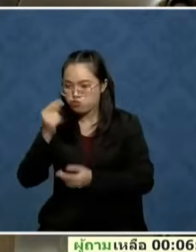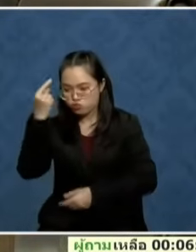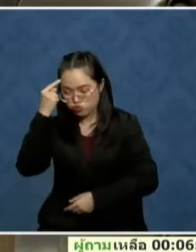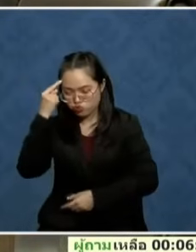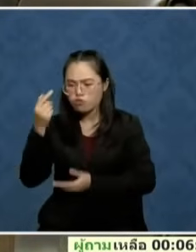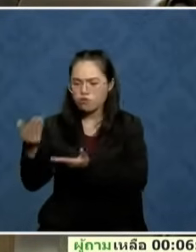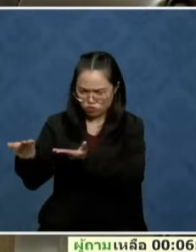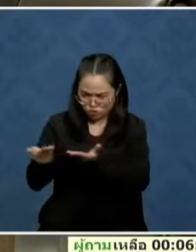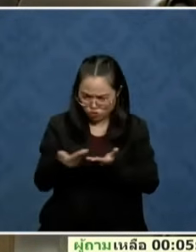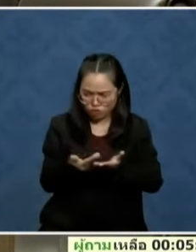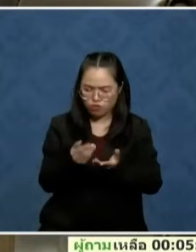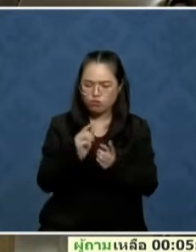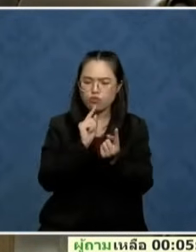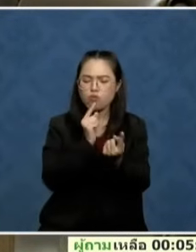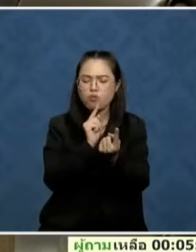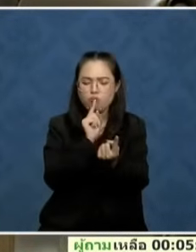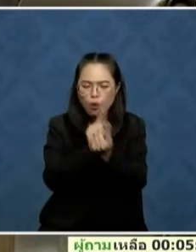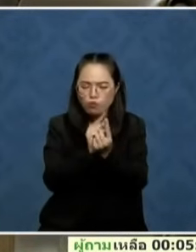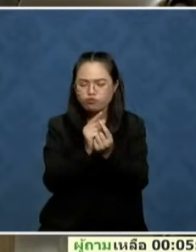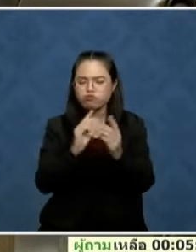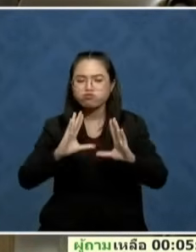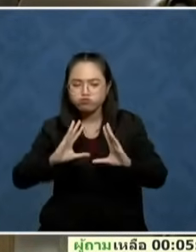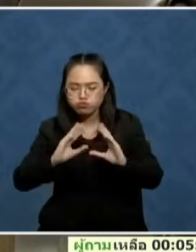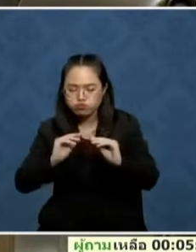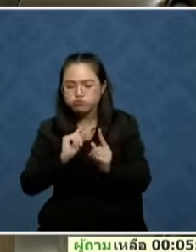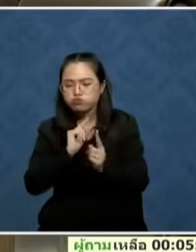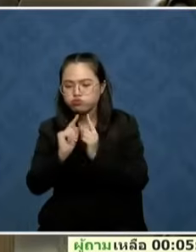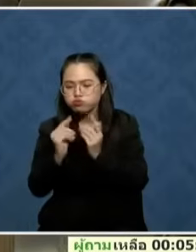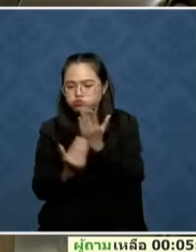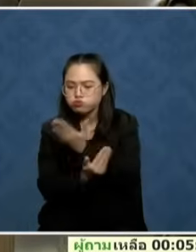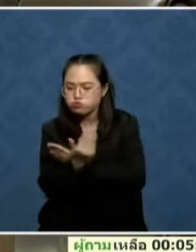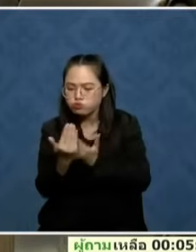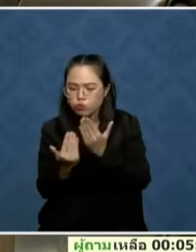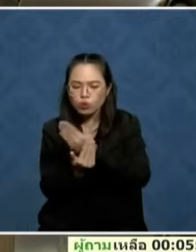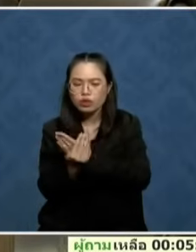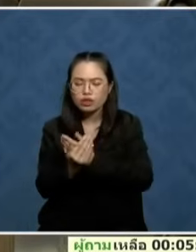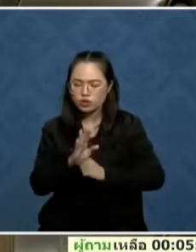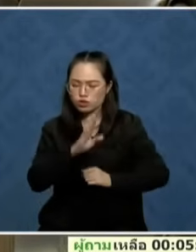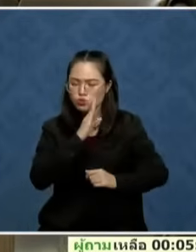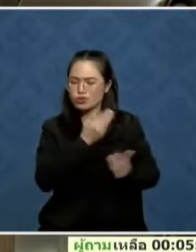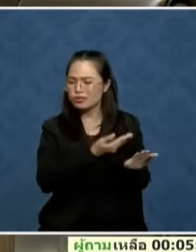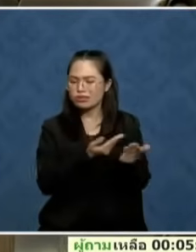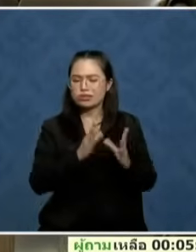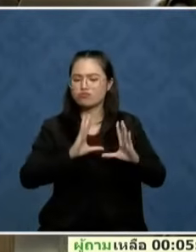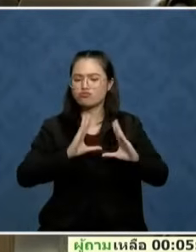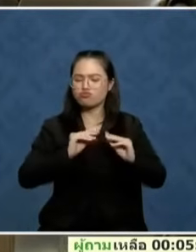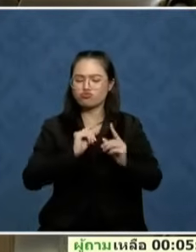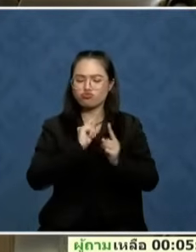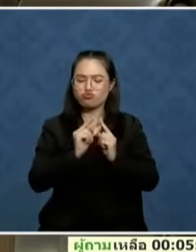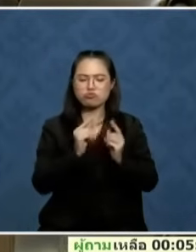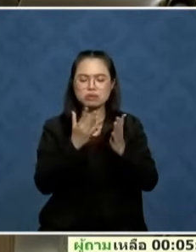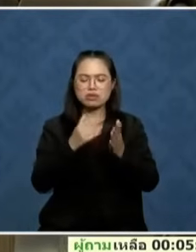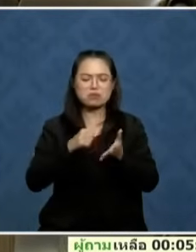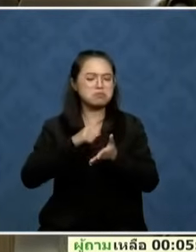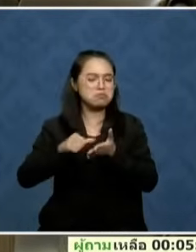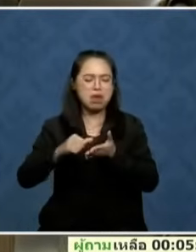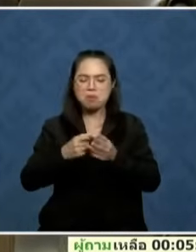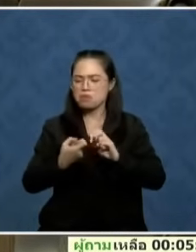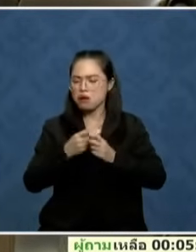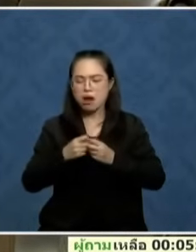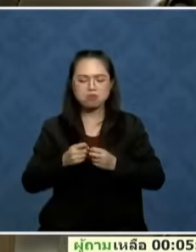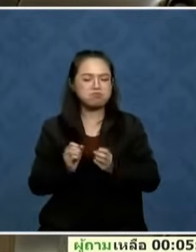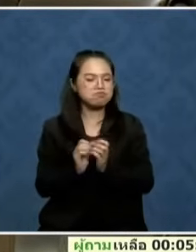การเชิญเขาไปหารือไปพูดคุยคำถามก็คือจะแก้เรื่องนี้ได้อย่างไรผมคิดว่าผมสนับสนุน